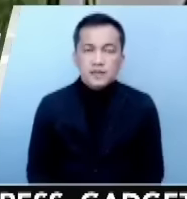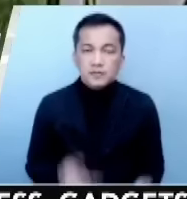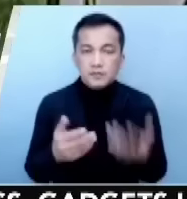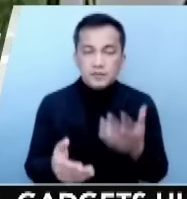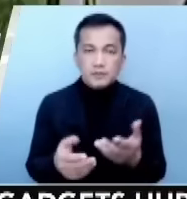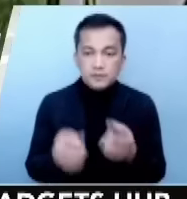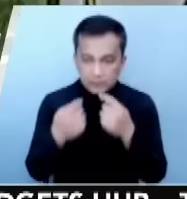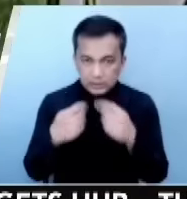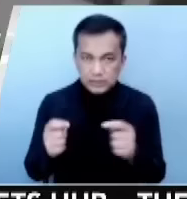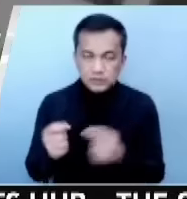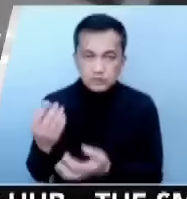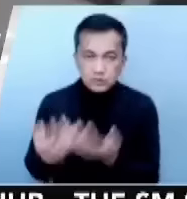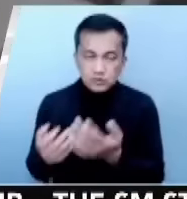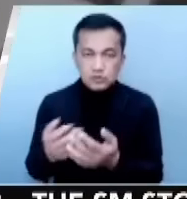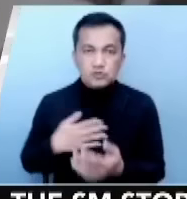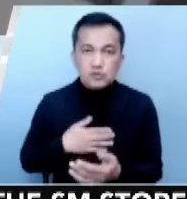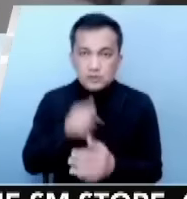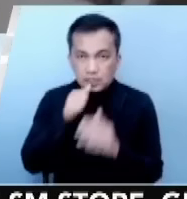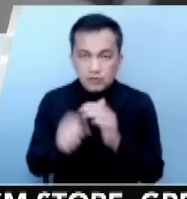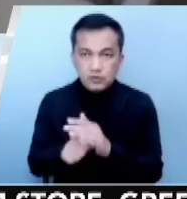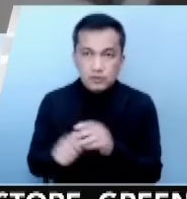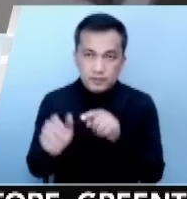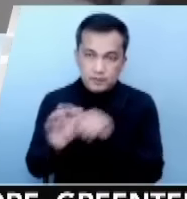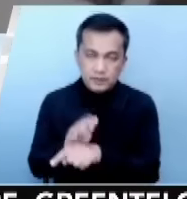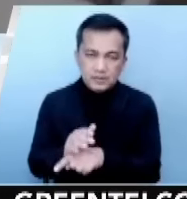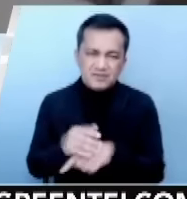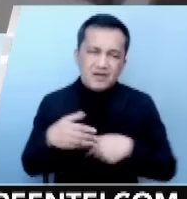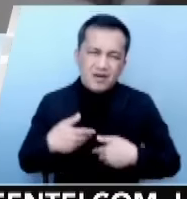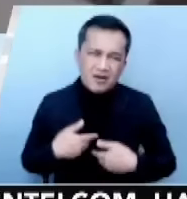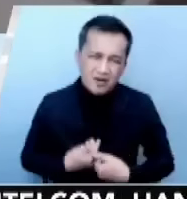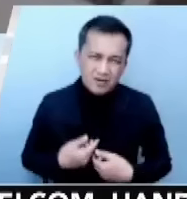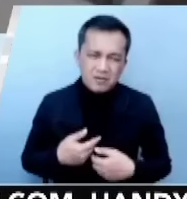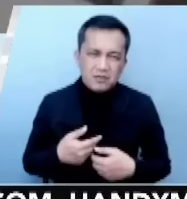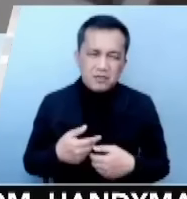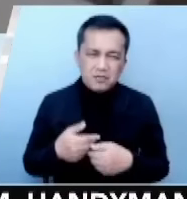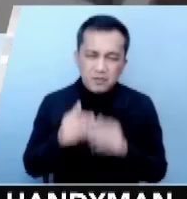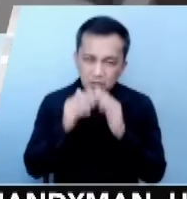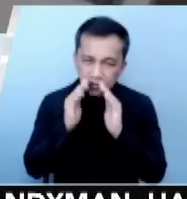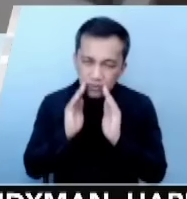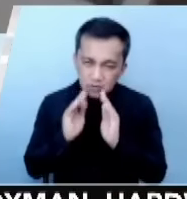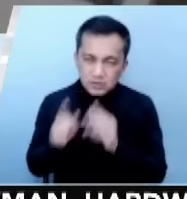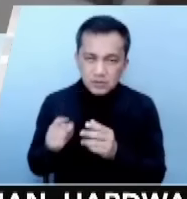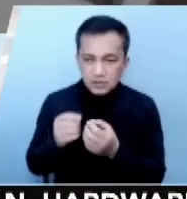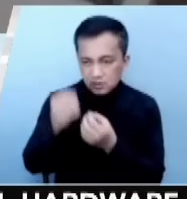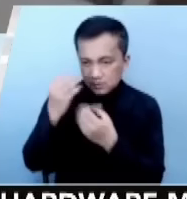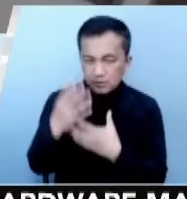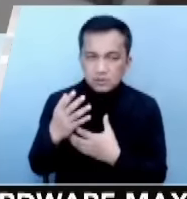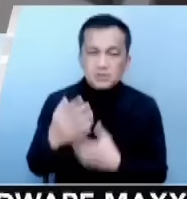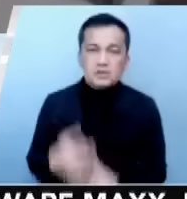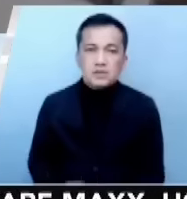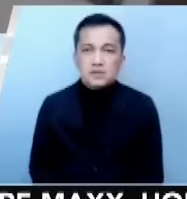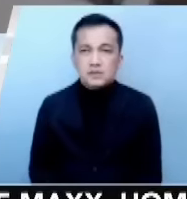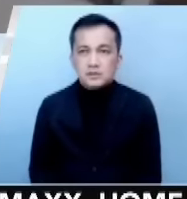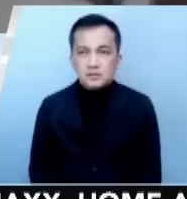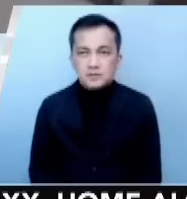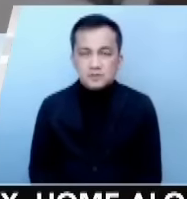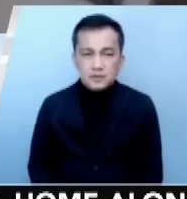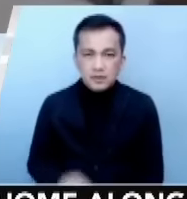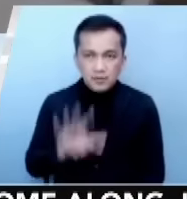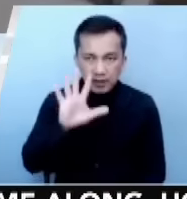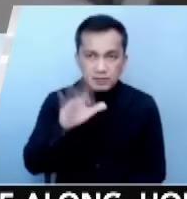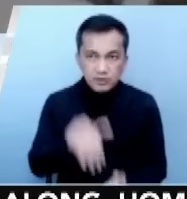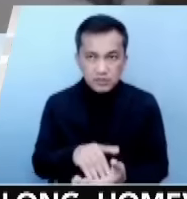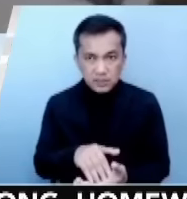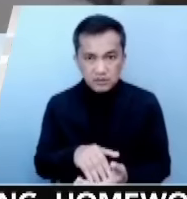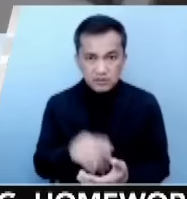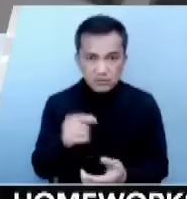gustong ikubli ang krimen. Nakakapanlumo lang nito kasi doon sa information na nakuha natin is 5,000 lang yung hinold